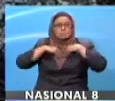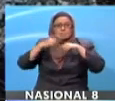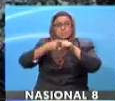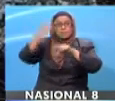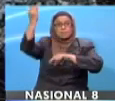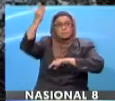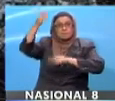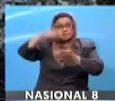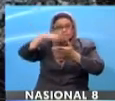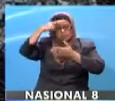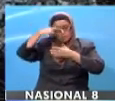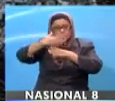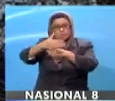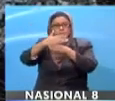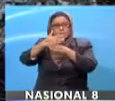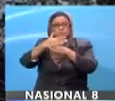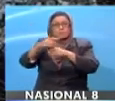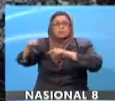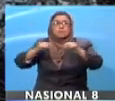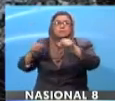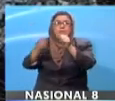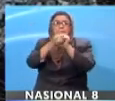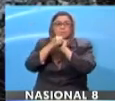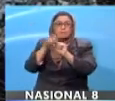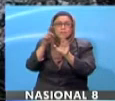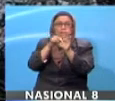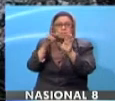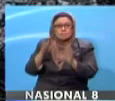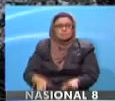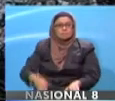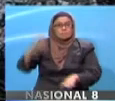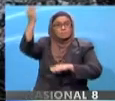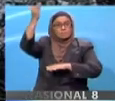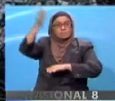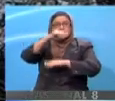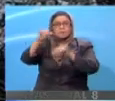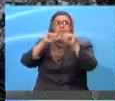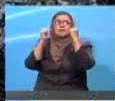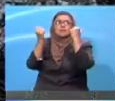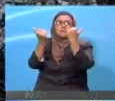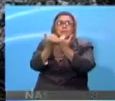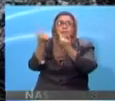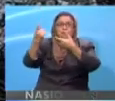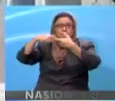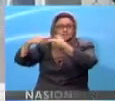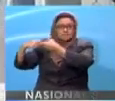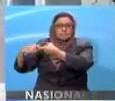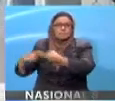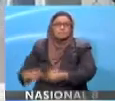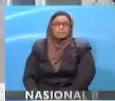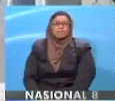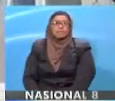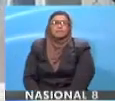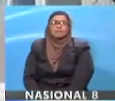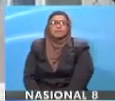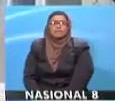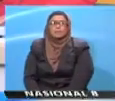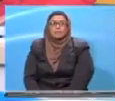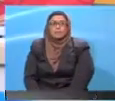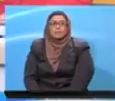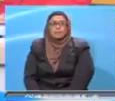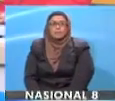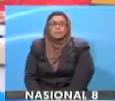ini untuk dikongsikan dan tindakan bersama peserta persidangan dan agensi-agensi berkaitan.